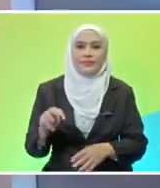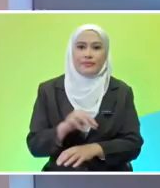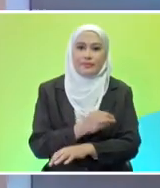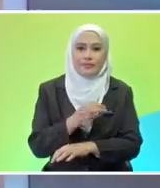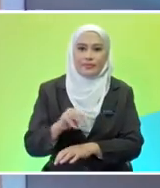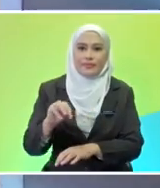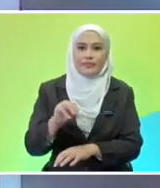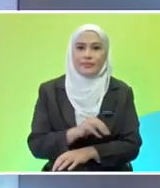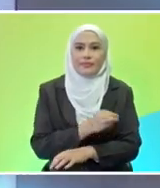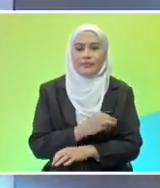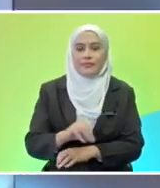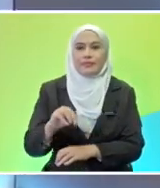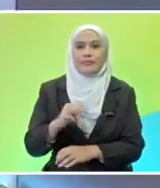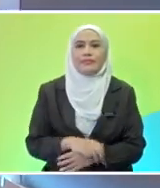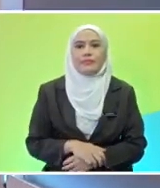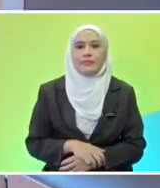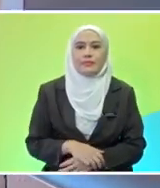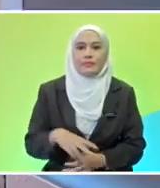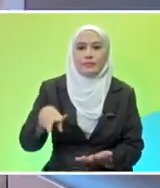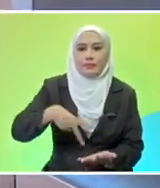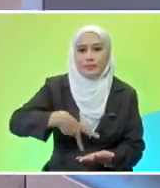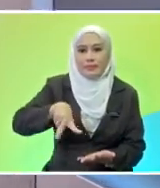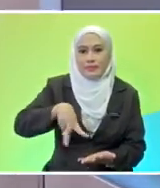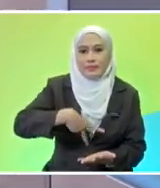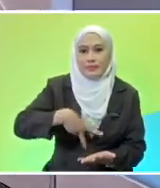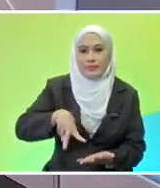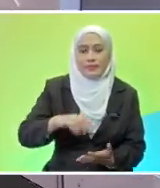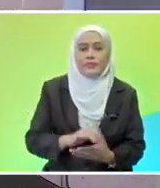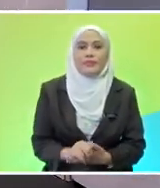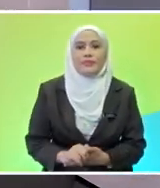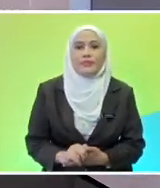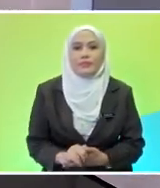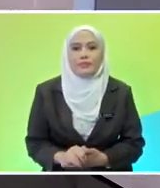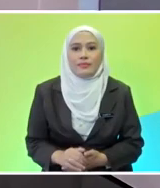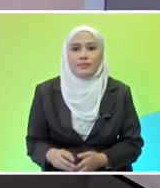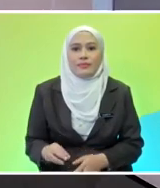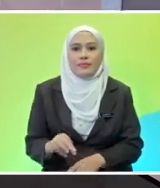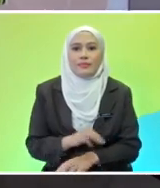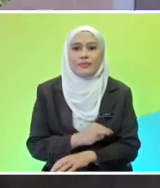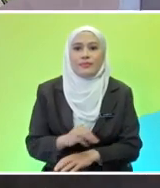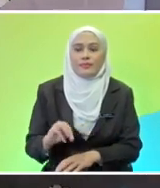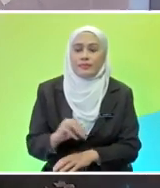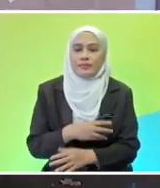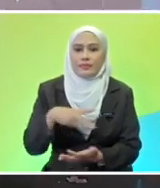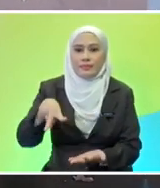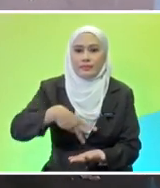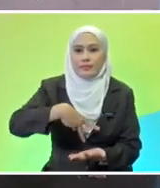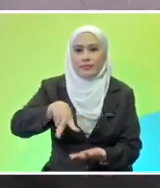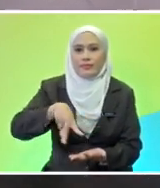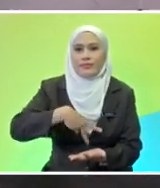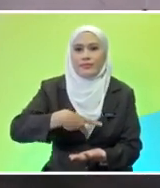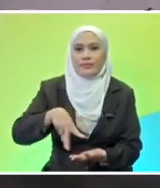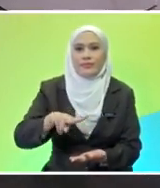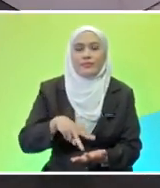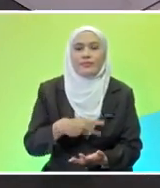Ada seorang kawan namanya Amin. Dia juga berkawan